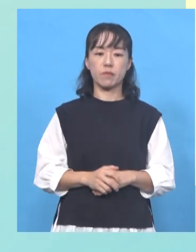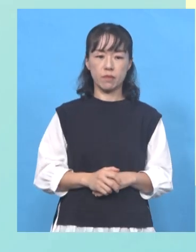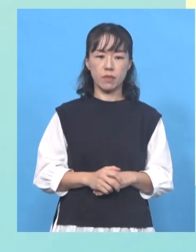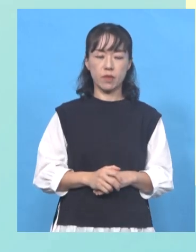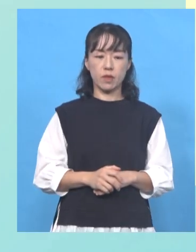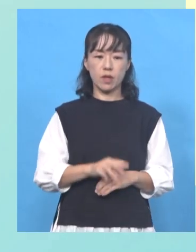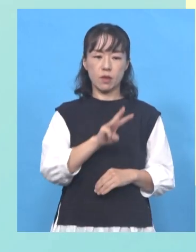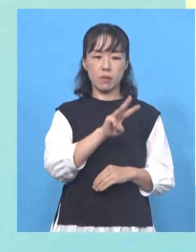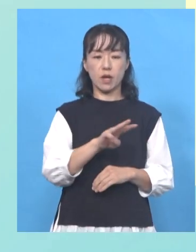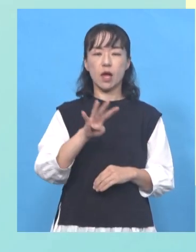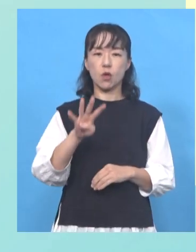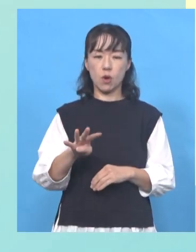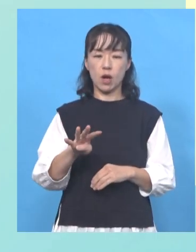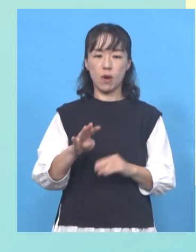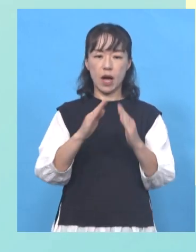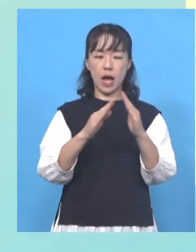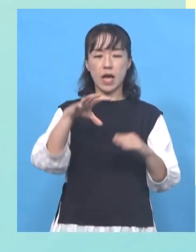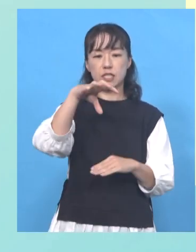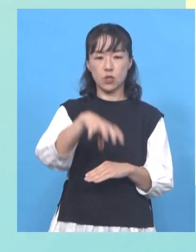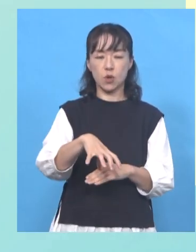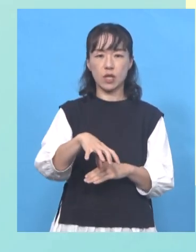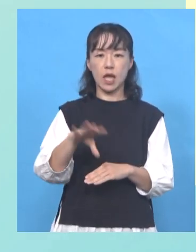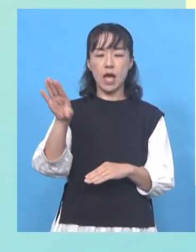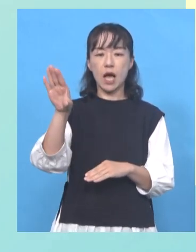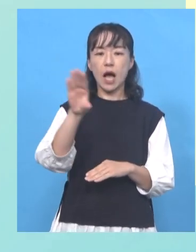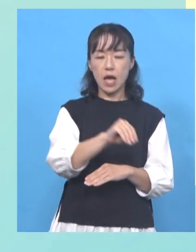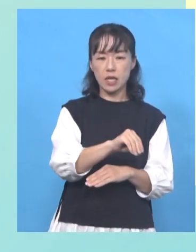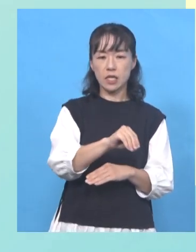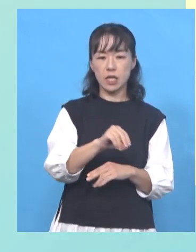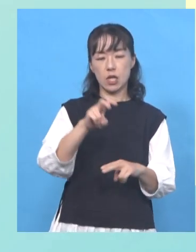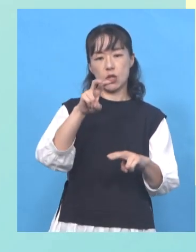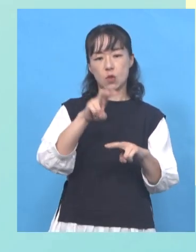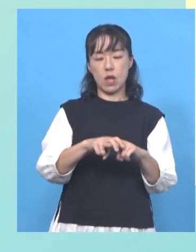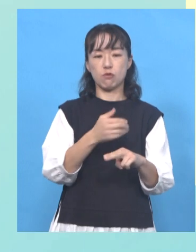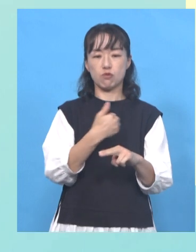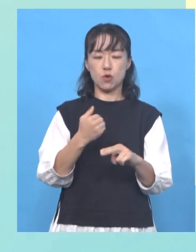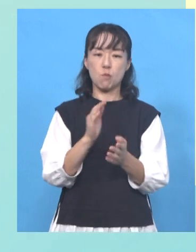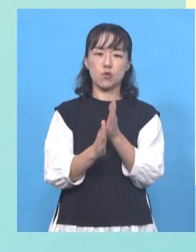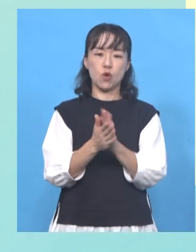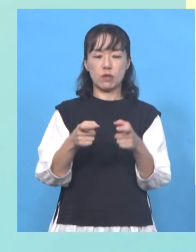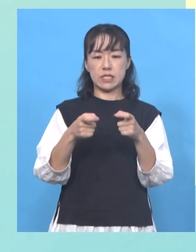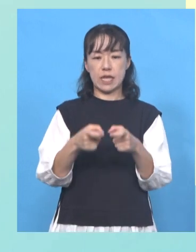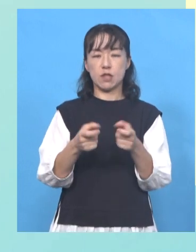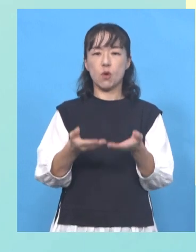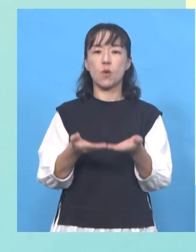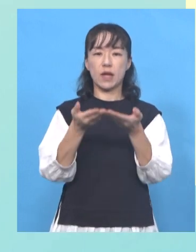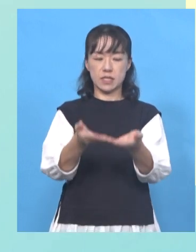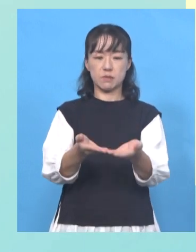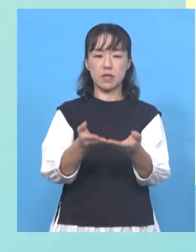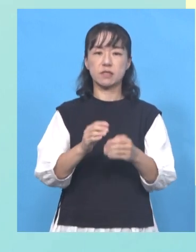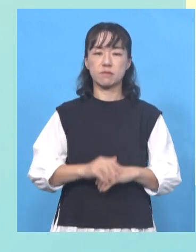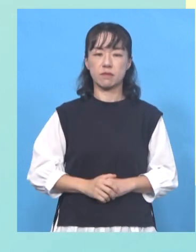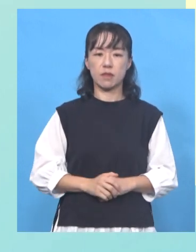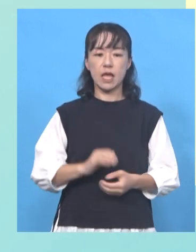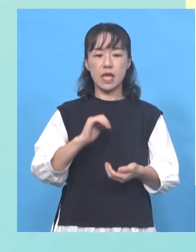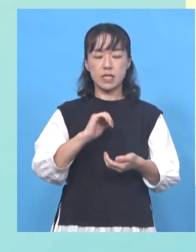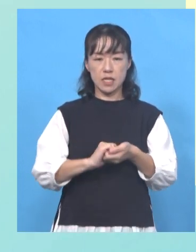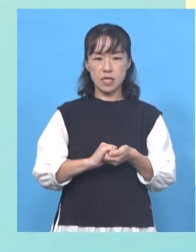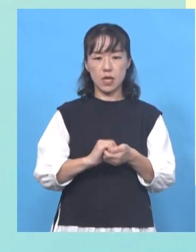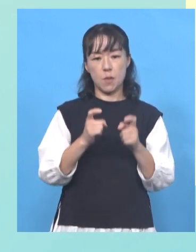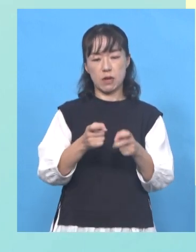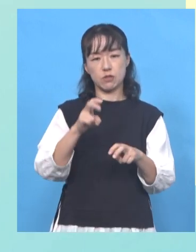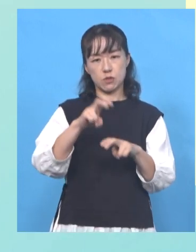3日、4日は、会場で帰りに利用できるちょこっとバスの無料チケットをお渡しします。ぜひ公共交通機関を利